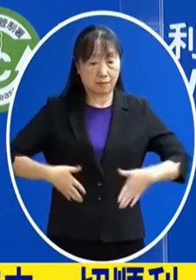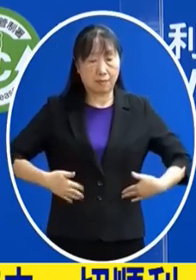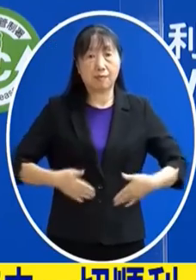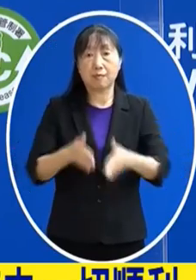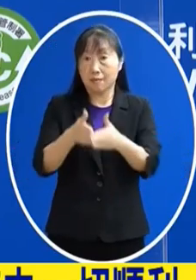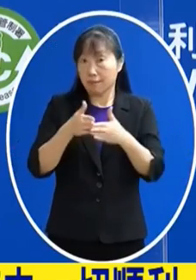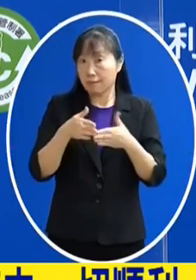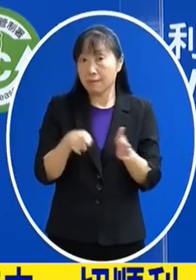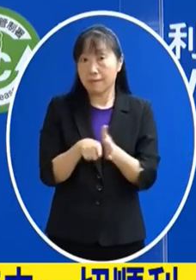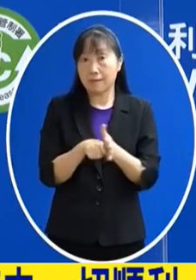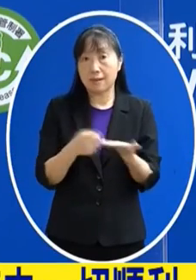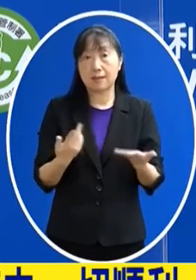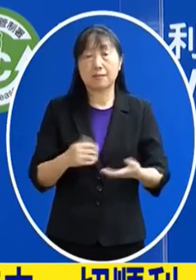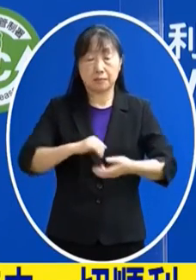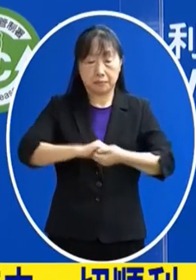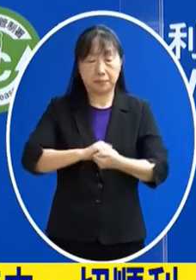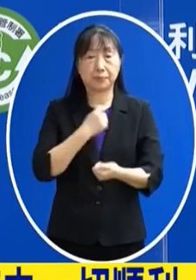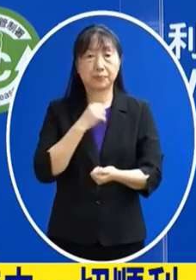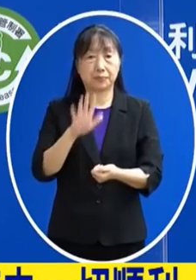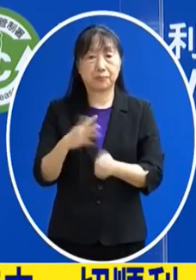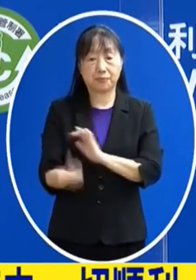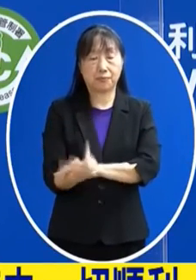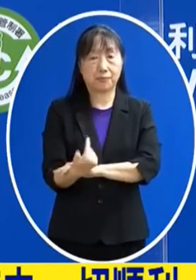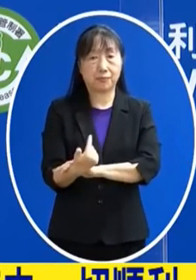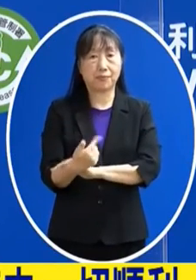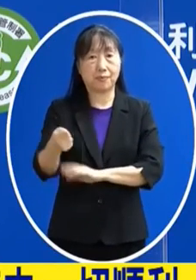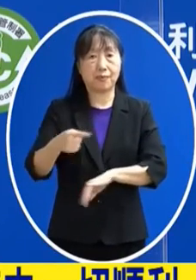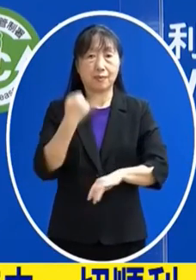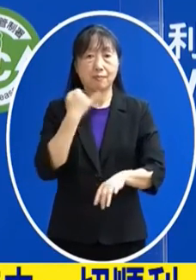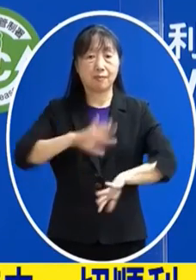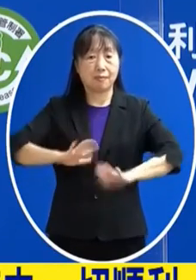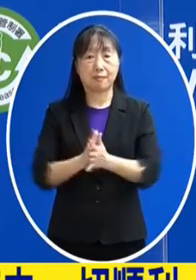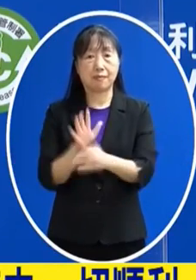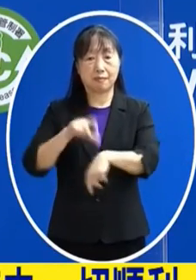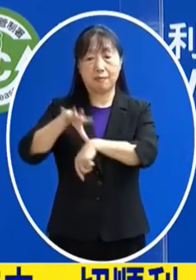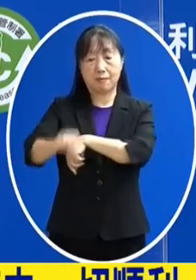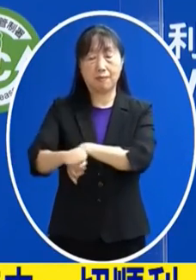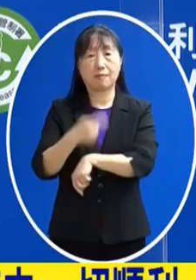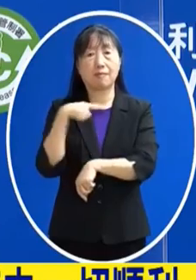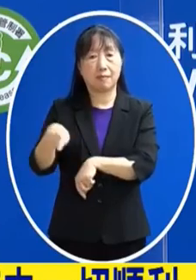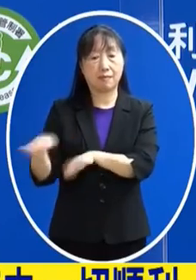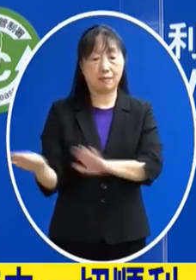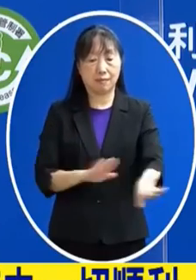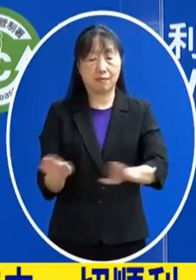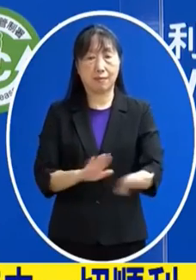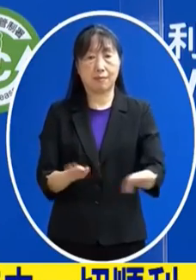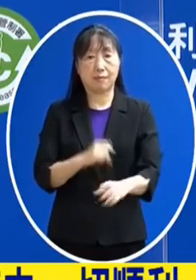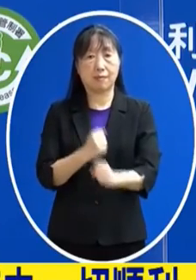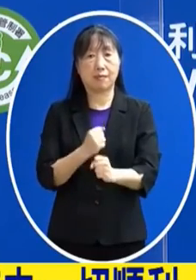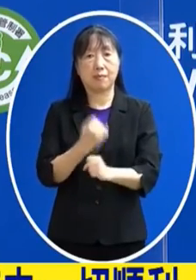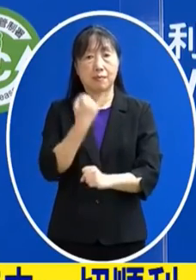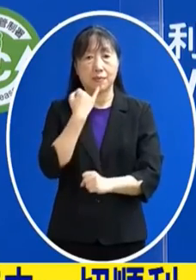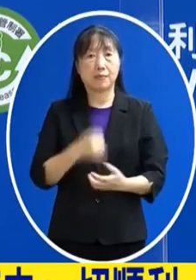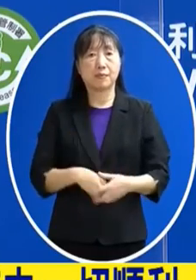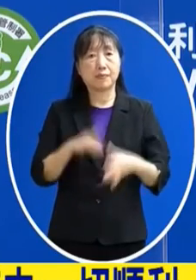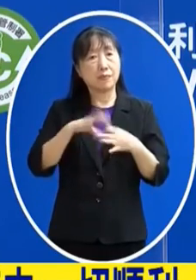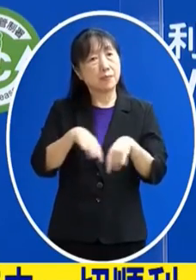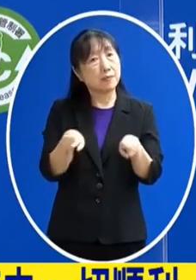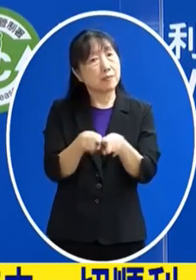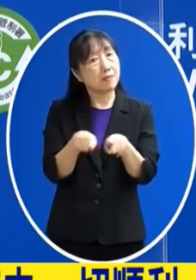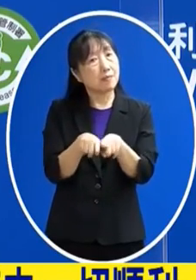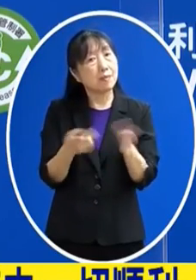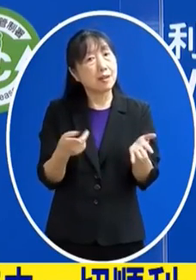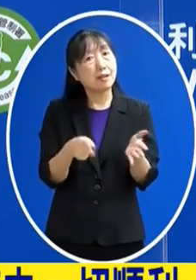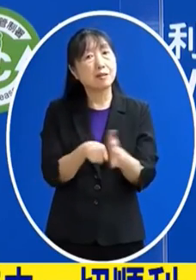用的时候，那我们需要有一个快速而可以掌控的一个生产线。好，那所以在平时的时